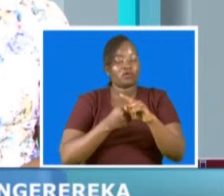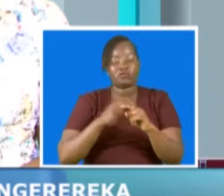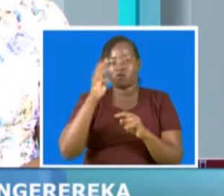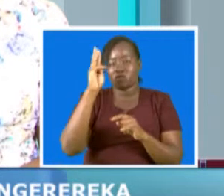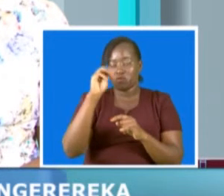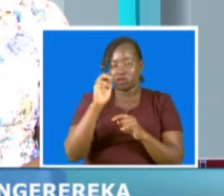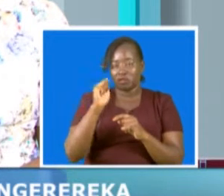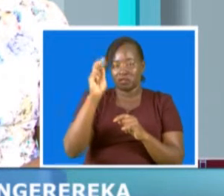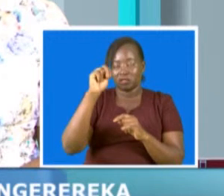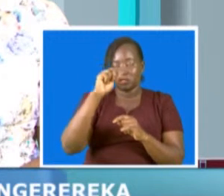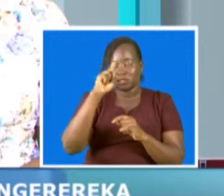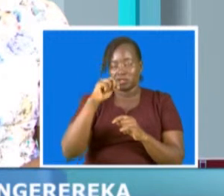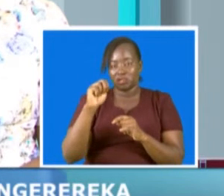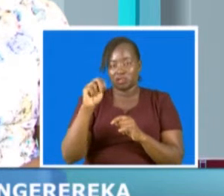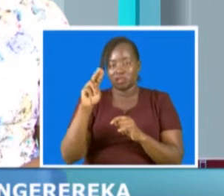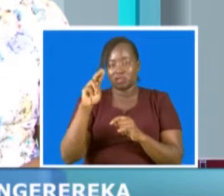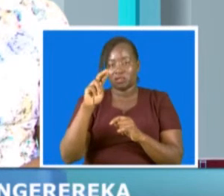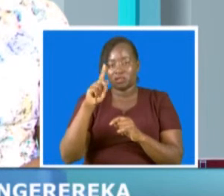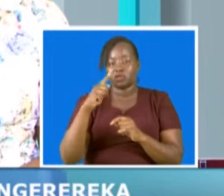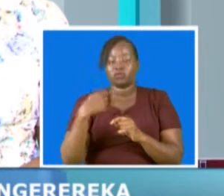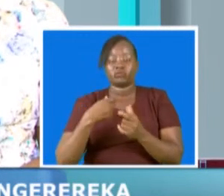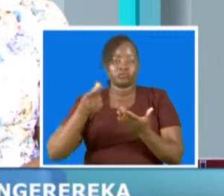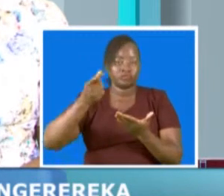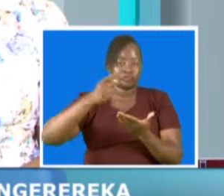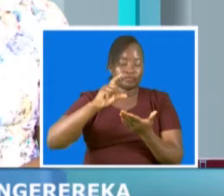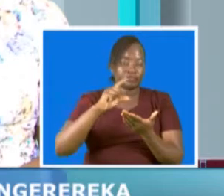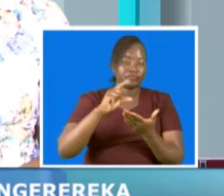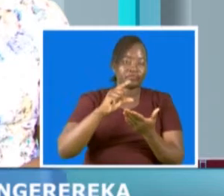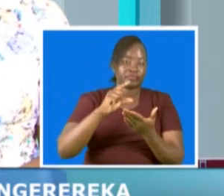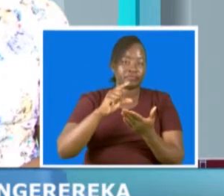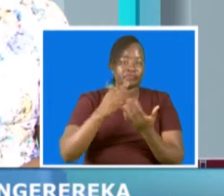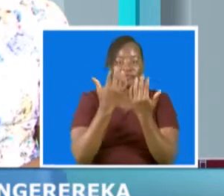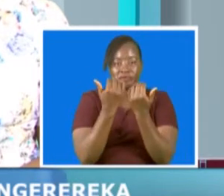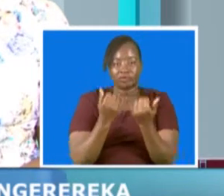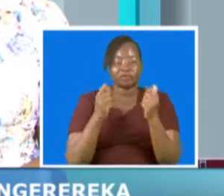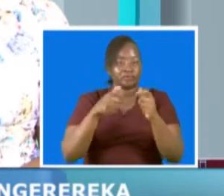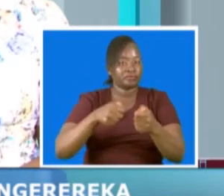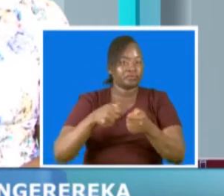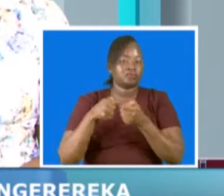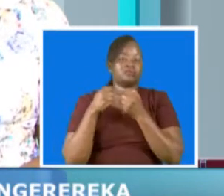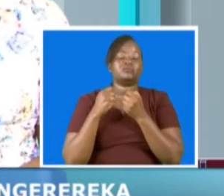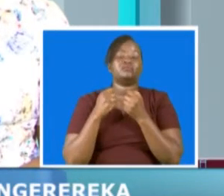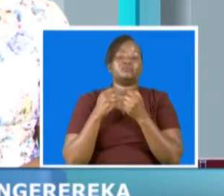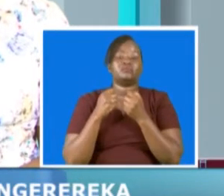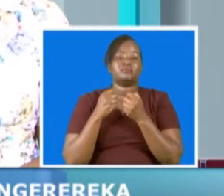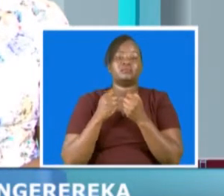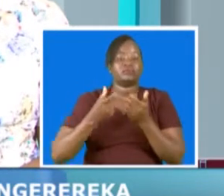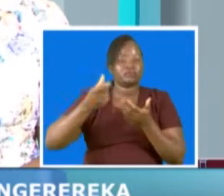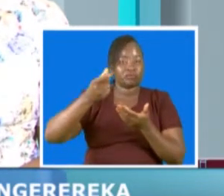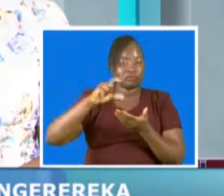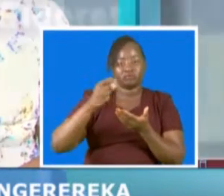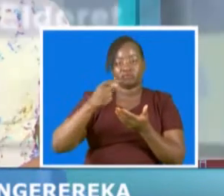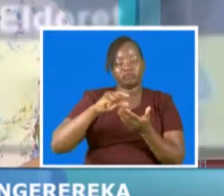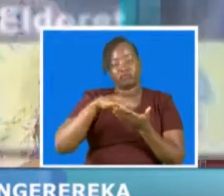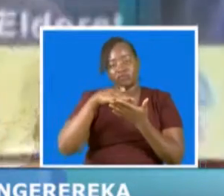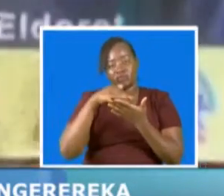Gishu ni makara ni mongeire gukorwo makiuga ati maundu ma ciana gukorwo cikinyitwo kia hinya ni makoretwo makiongerereka na njira